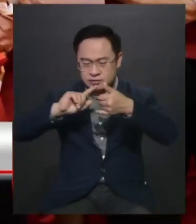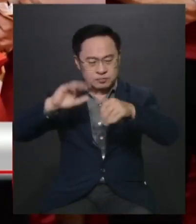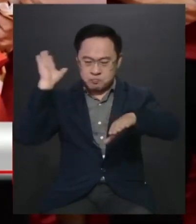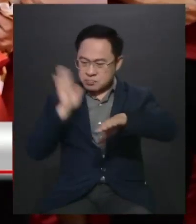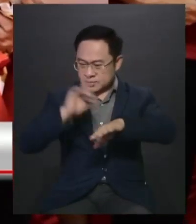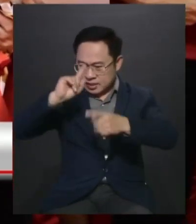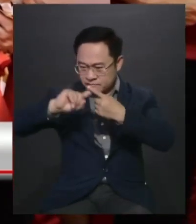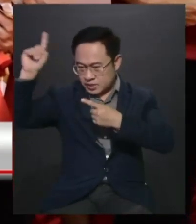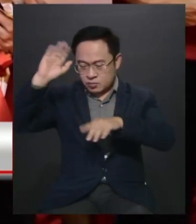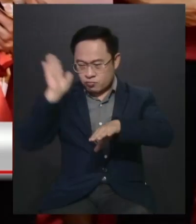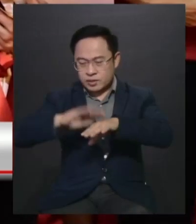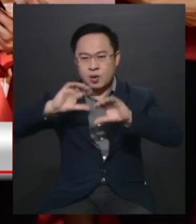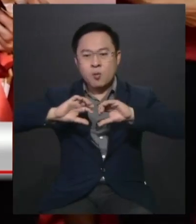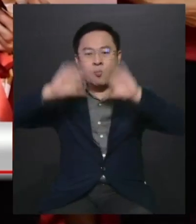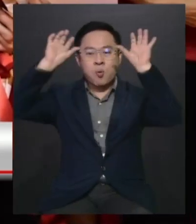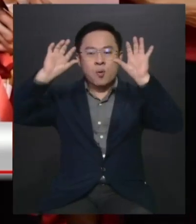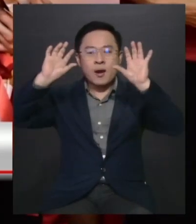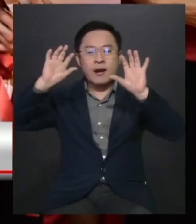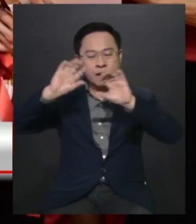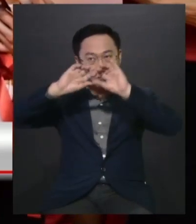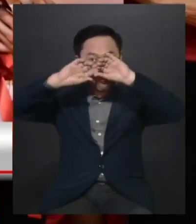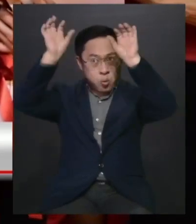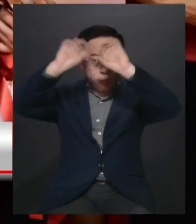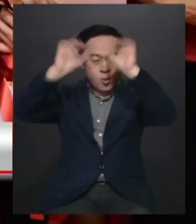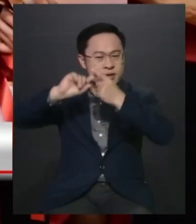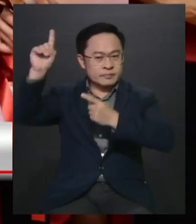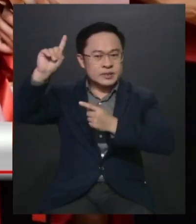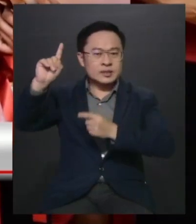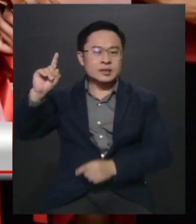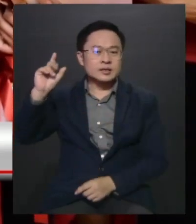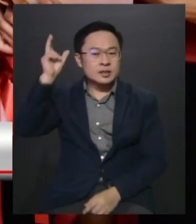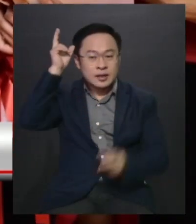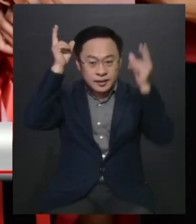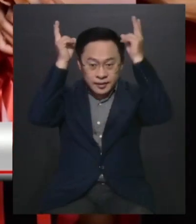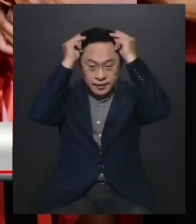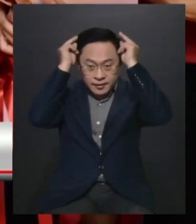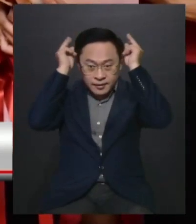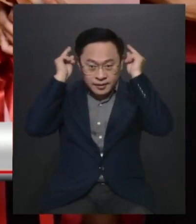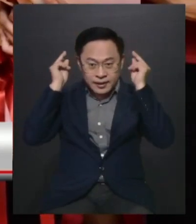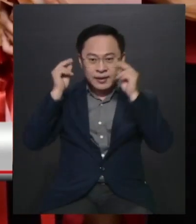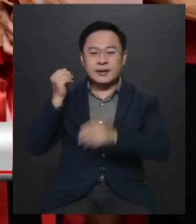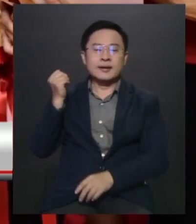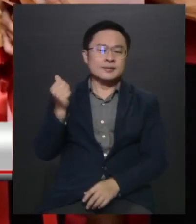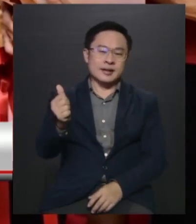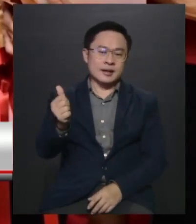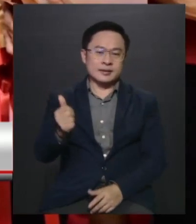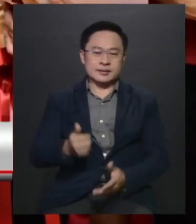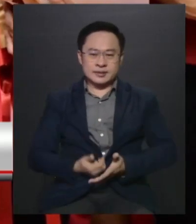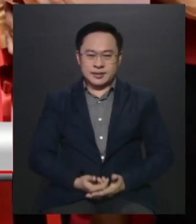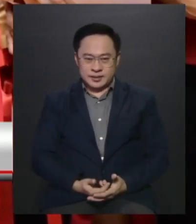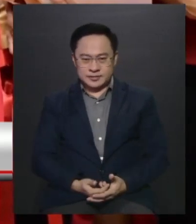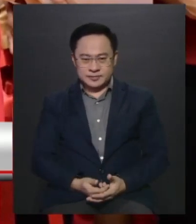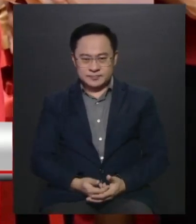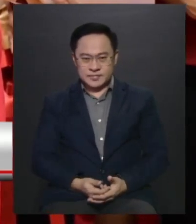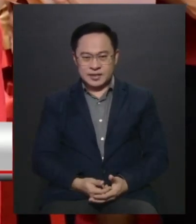ตัวตัวเบี้ยวนะคะมีบางจังหวะที่โอ้โหทุลักทุเลแบบวิ่งไปถึงข้างสนามเพื่อเอาบอลกลับมาให้ได ้ถูกต้องนี่เรียกว่า MVP นะบุ๋มบิ๋ม